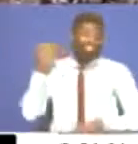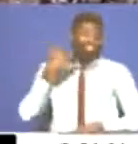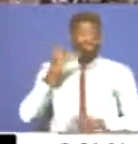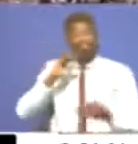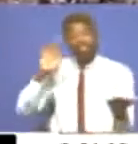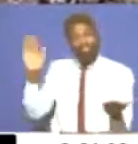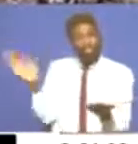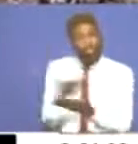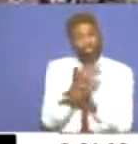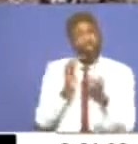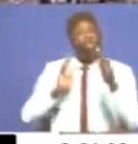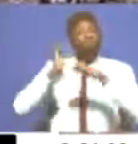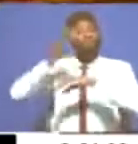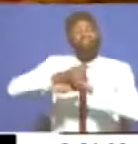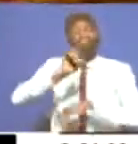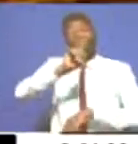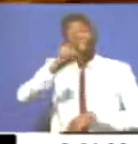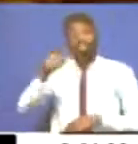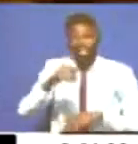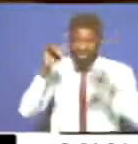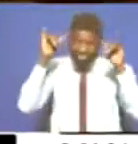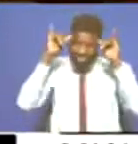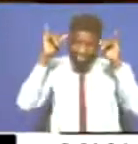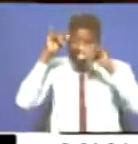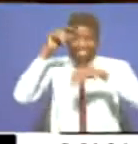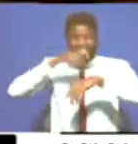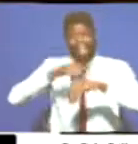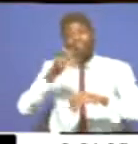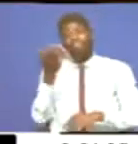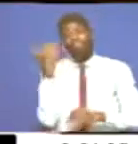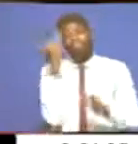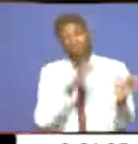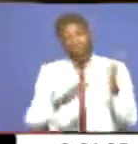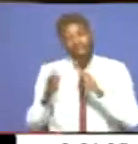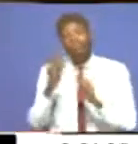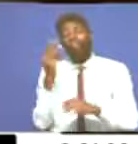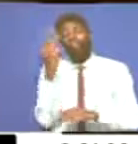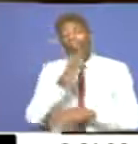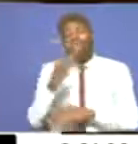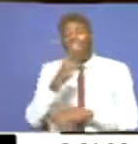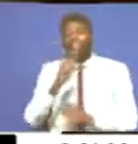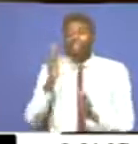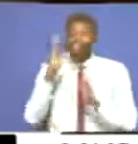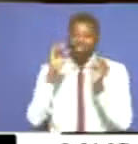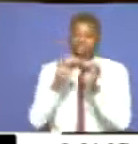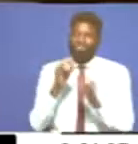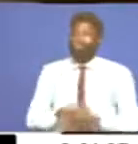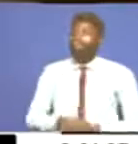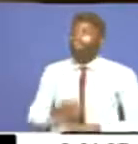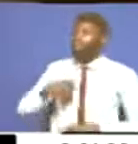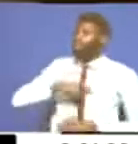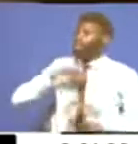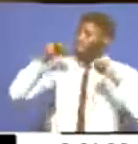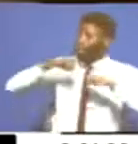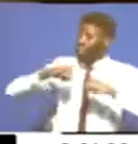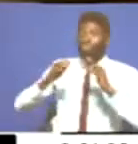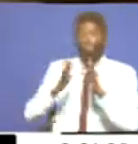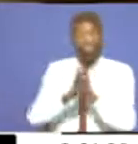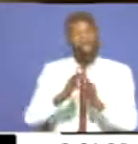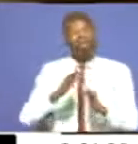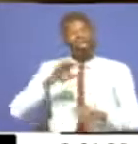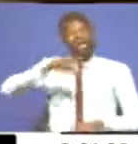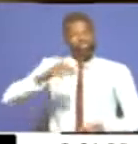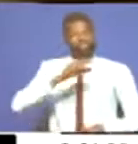of a security meeting on Wednesday. Tumekubaliana na county commissioners wa Elgeyo Marakwet na Baringo waende wafanye mkutano